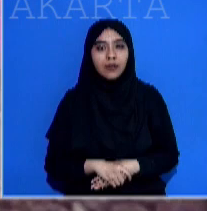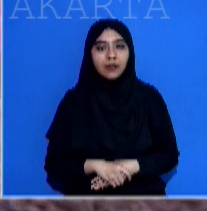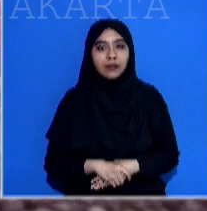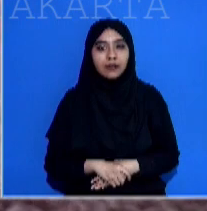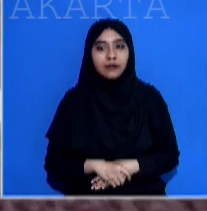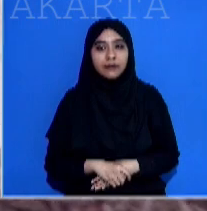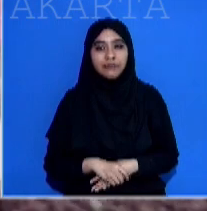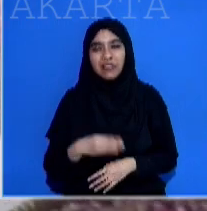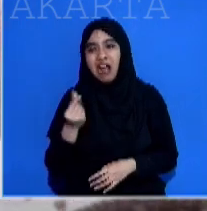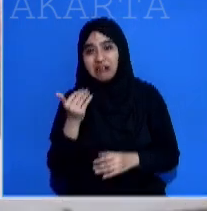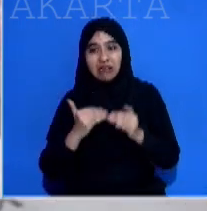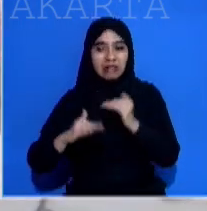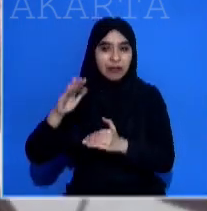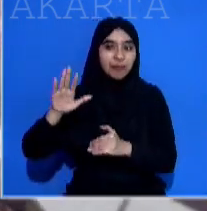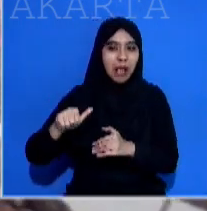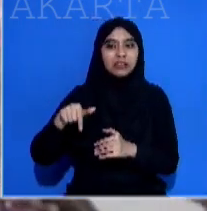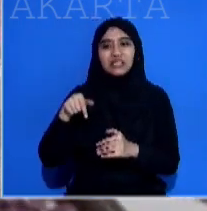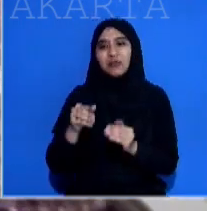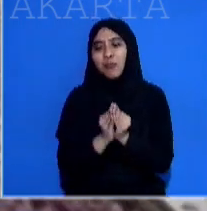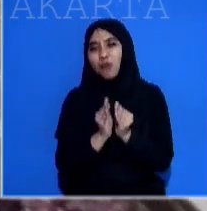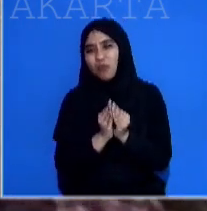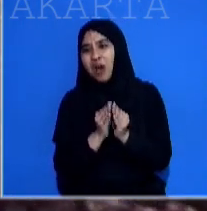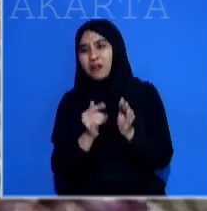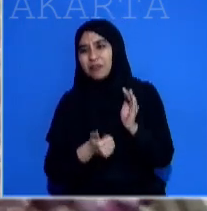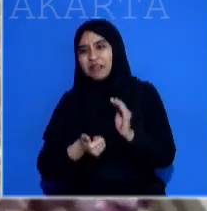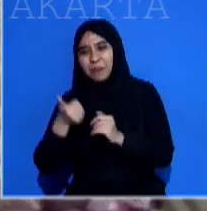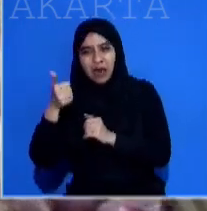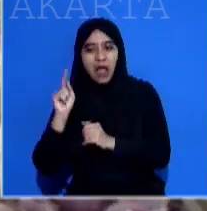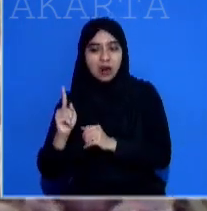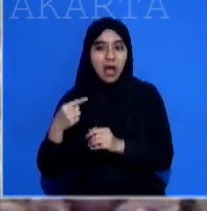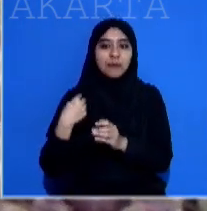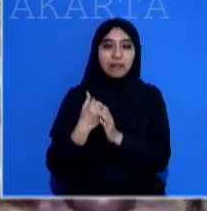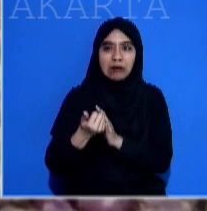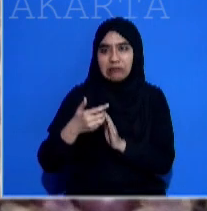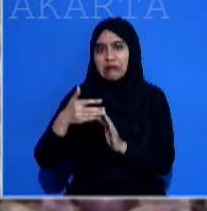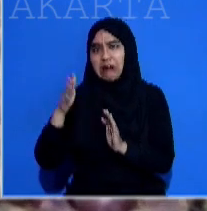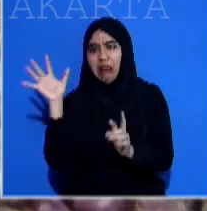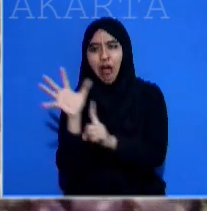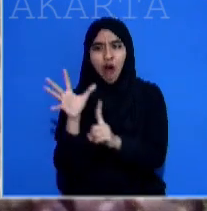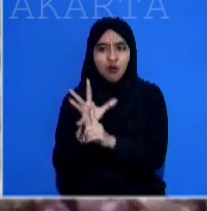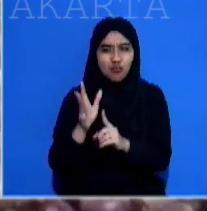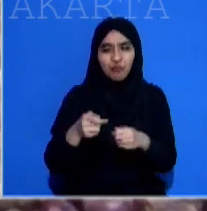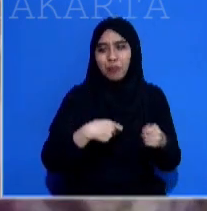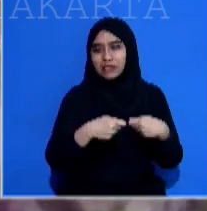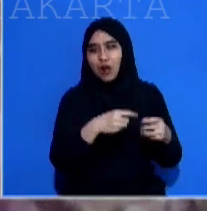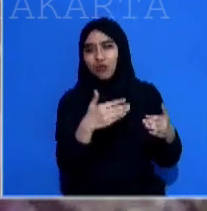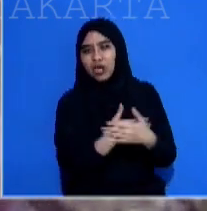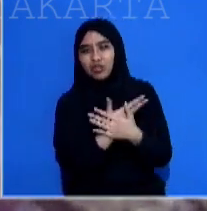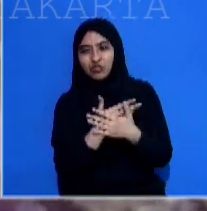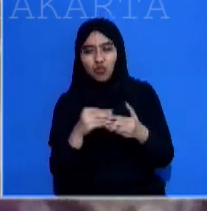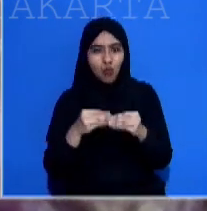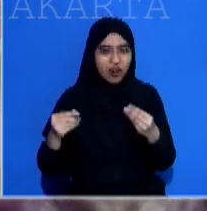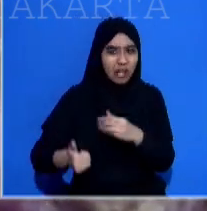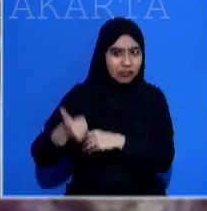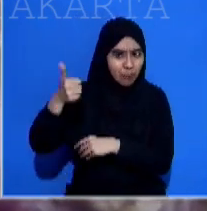Meski harga masih tinggi, bawang merah kualitas baik lebih banyak dibeli konsumen. Di Pasar Pelayan Gunung Kidul, bawang merah kualitas terbaik masih dijual di